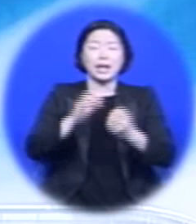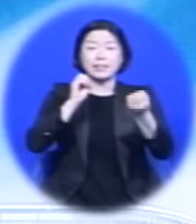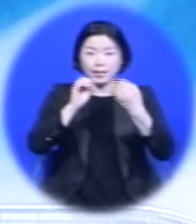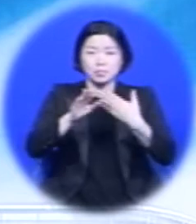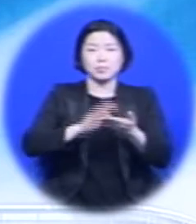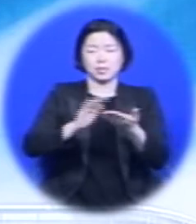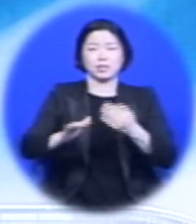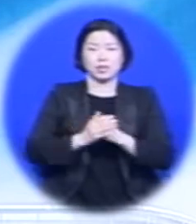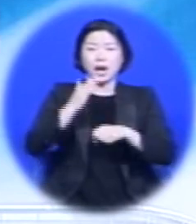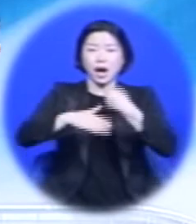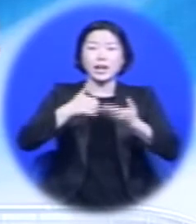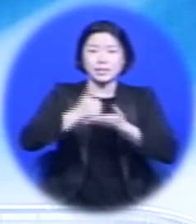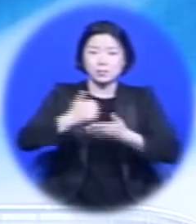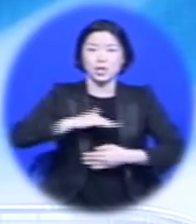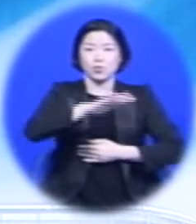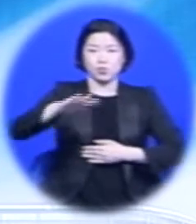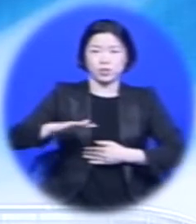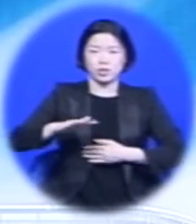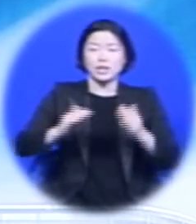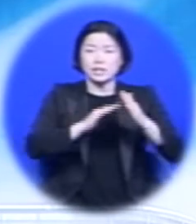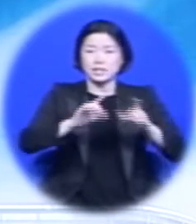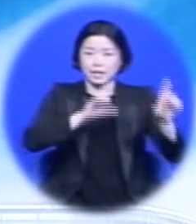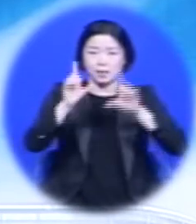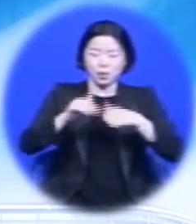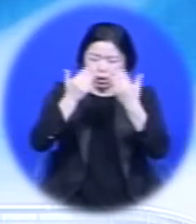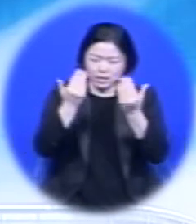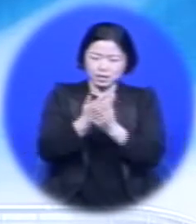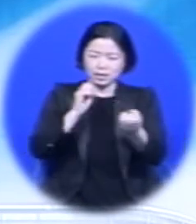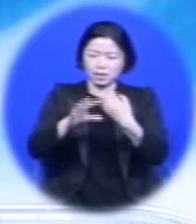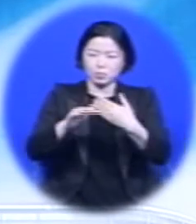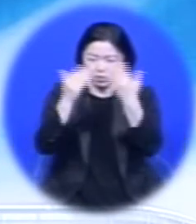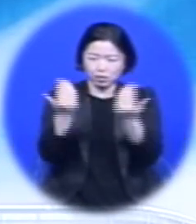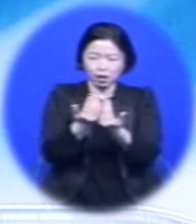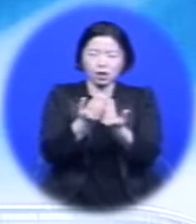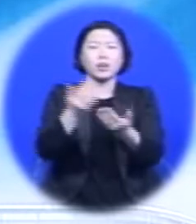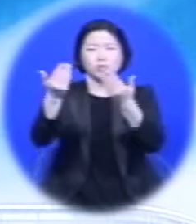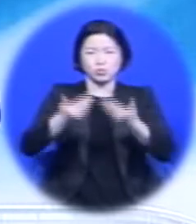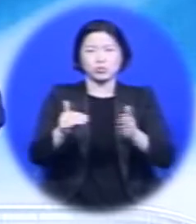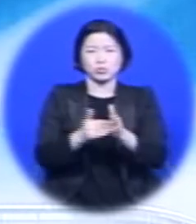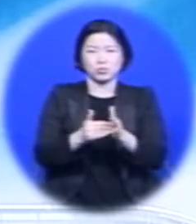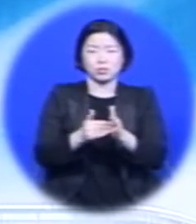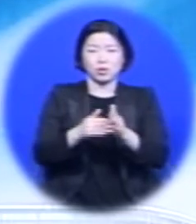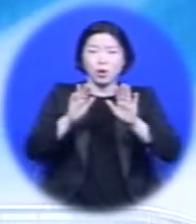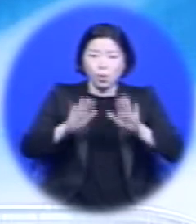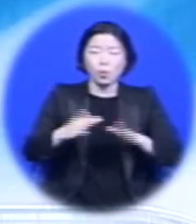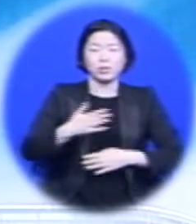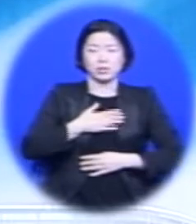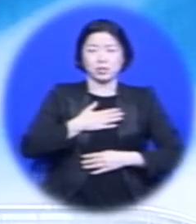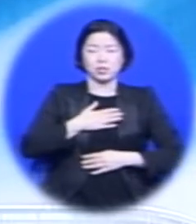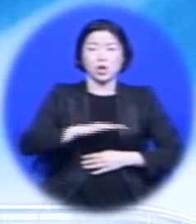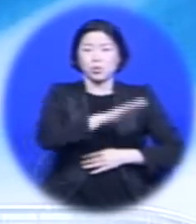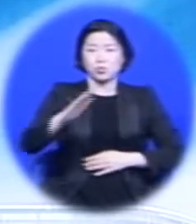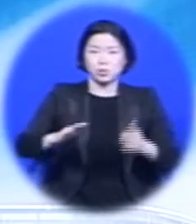답입니다. 하나님이 우리의 삶에 완전한 답을 다 주셨습니다. 오늘 저는 우리 가정